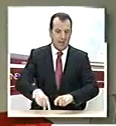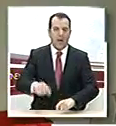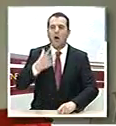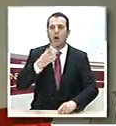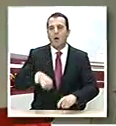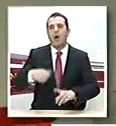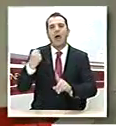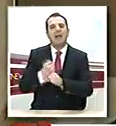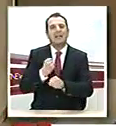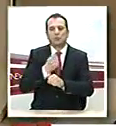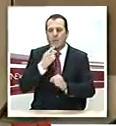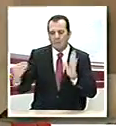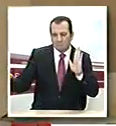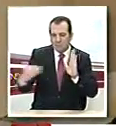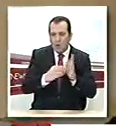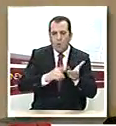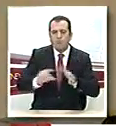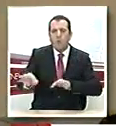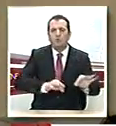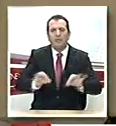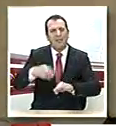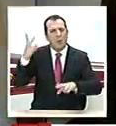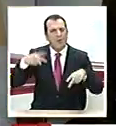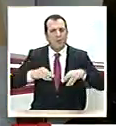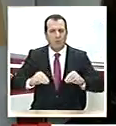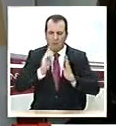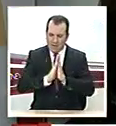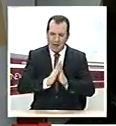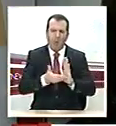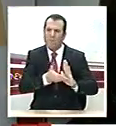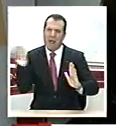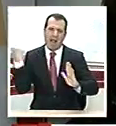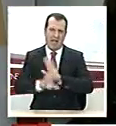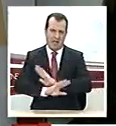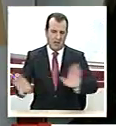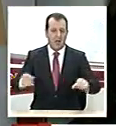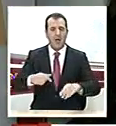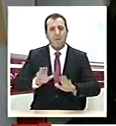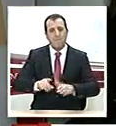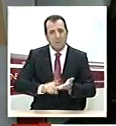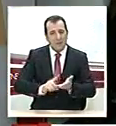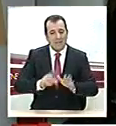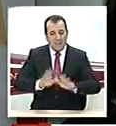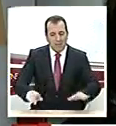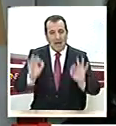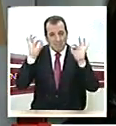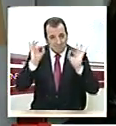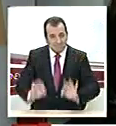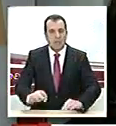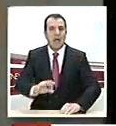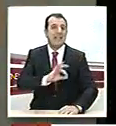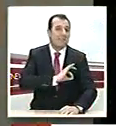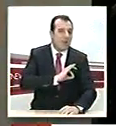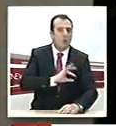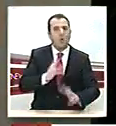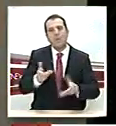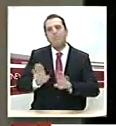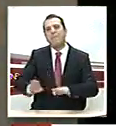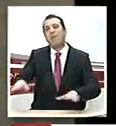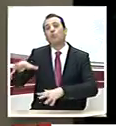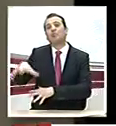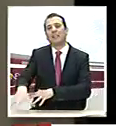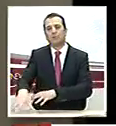αποσυρθεί η συγκεκριμένη διάταξη του νομοσχεδίου του Υπουργείου Παιδείας. Καλό είναι τα παιδιά να φοιτούν στο νηπιαγωγείο ή στον παιδικό σταθμό. Εμείς